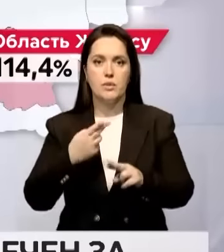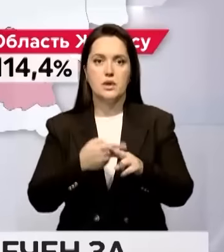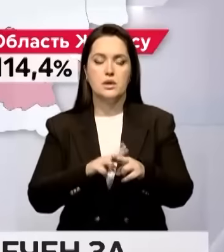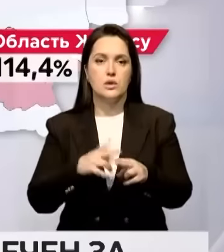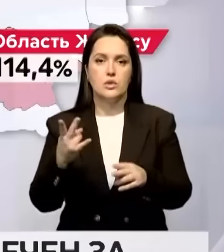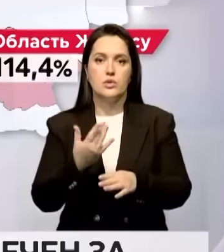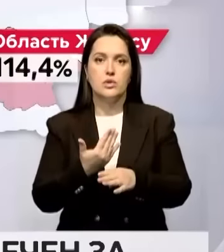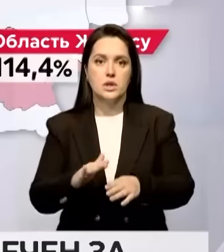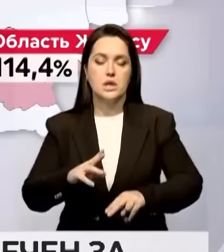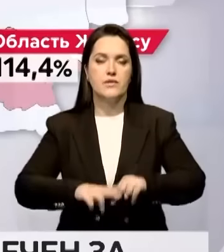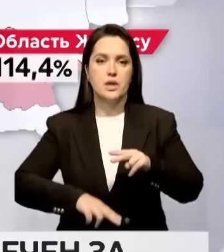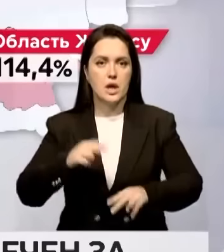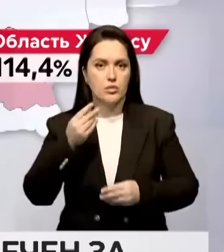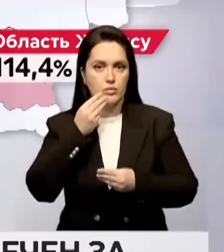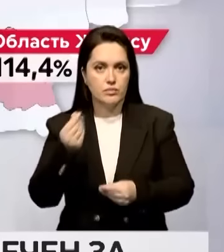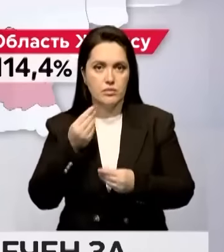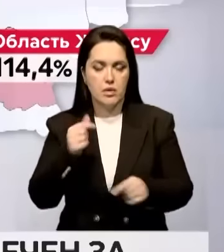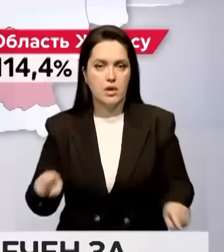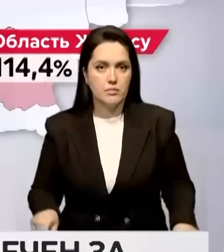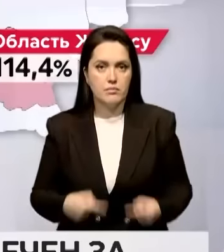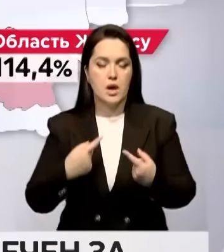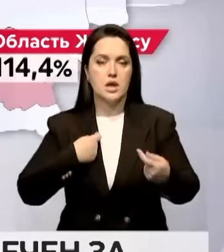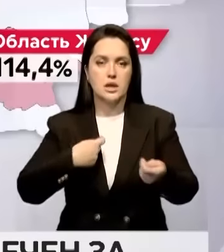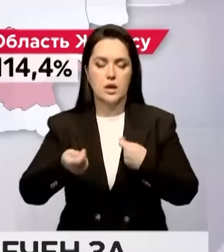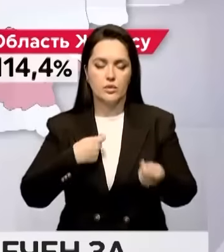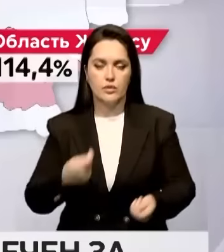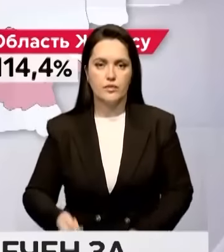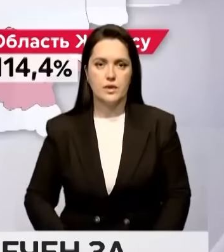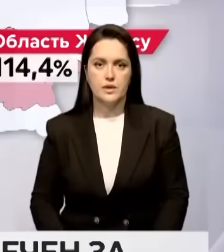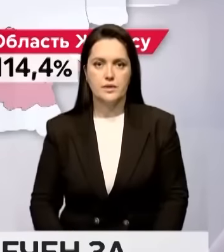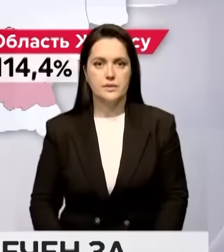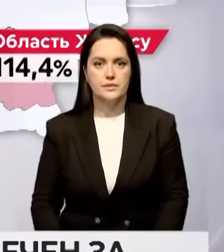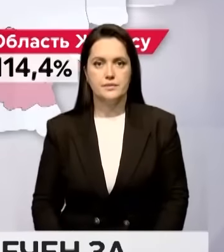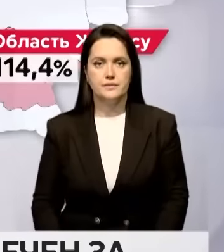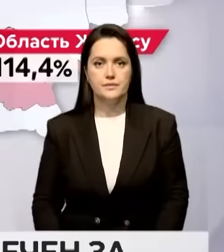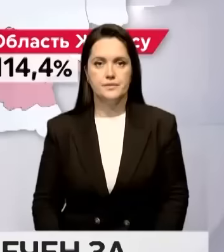обрабатывающую промышленность, стимулировать сферы строительства и торговли, подчеркнул премьер.